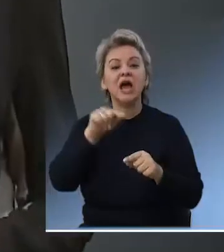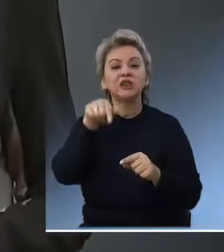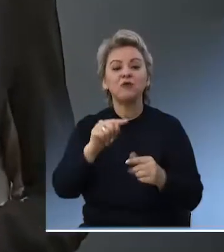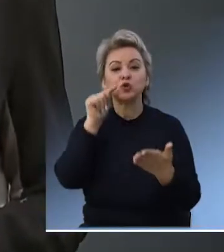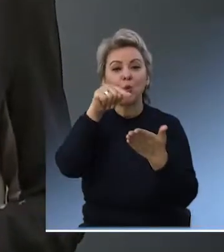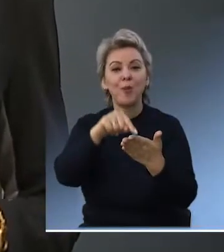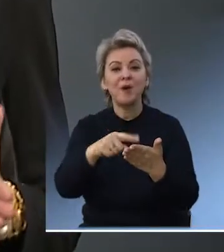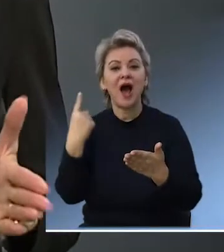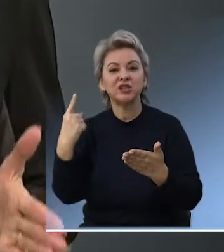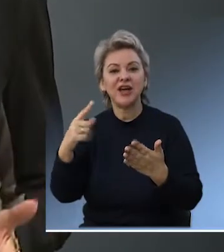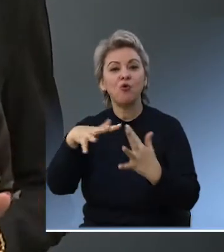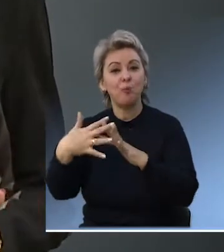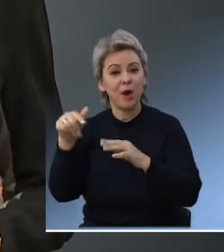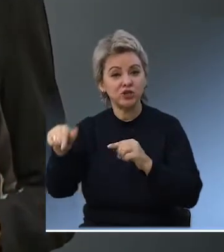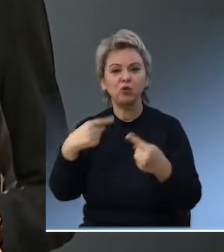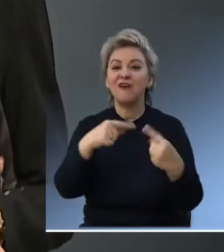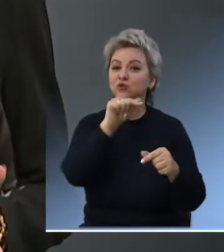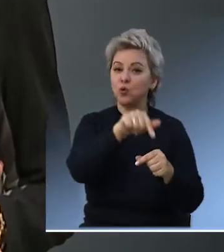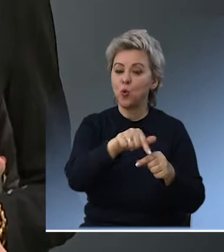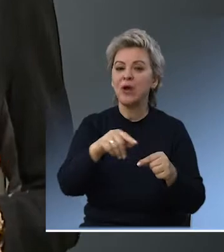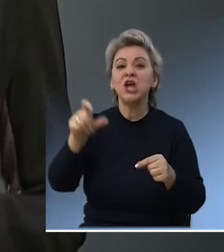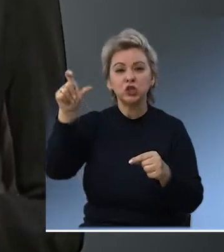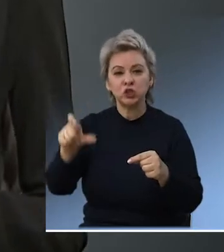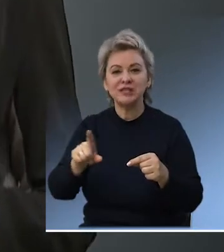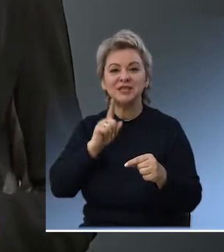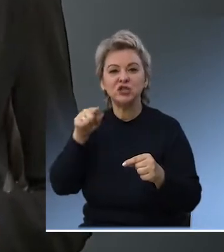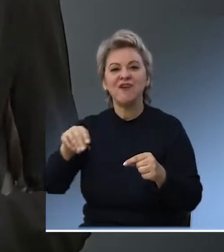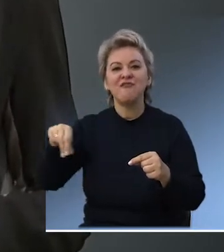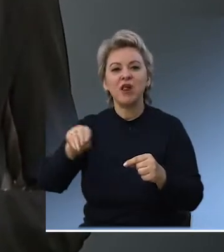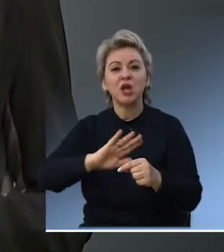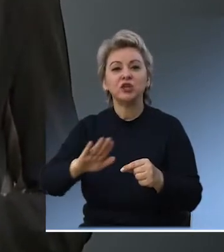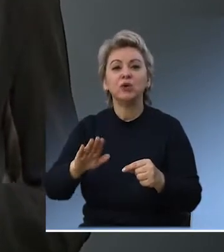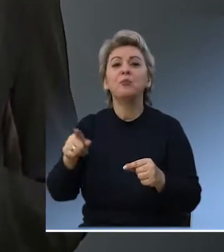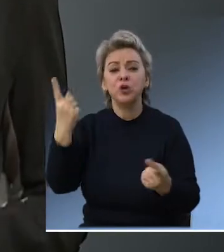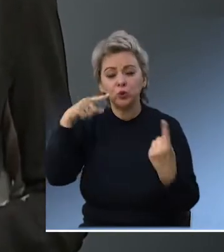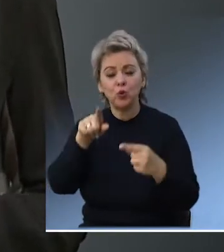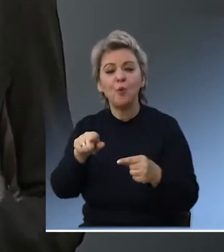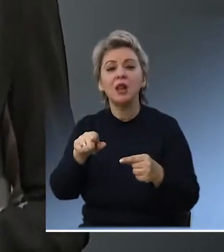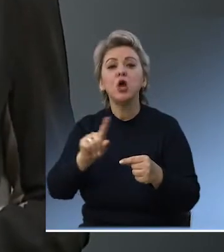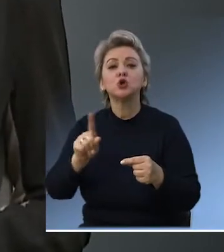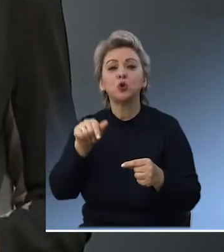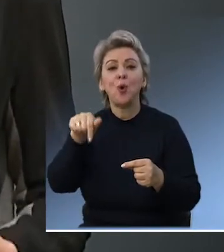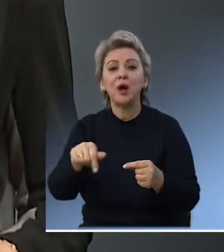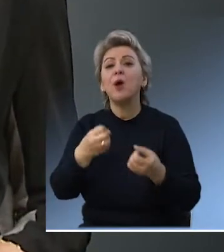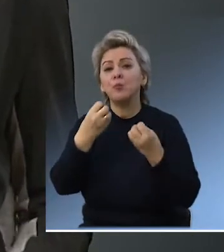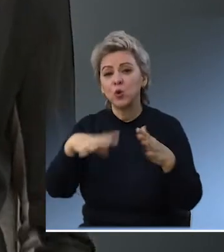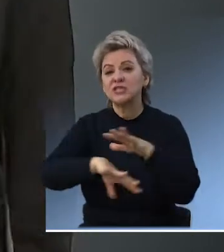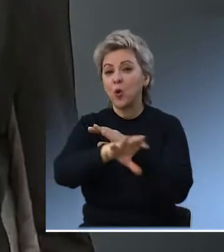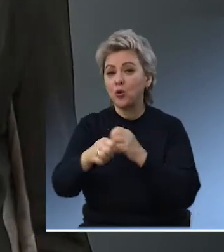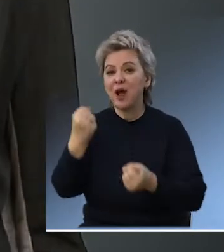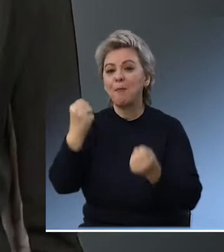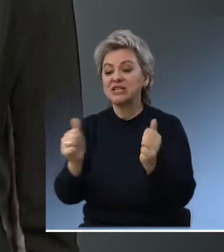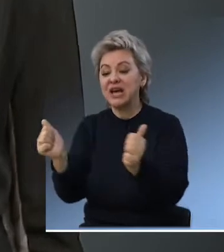Для того, чтобы добраться из одного поселка в другой, житель Волгодонска не придумал ничего умнее, чем